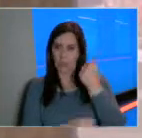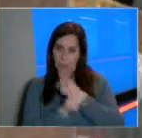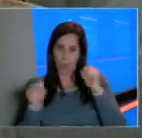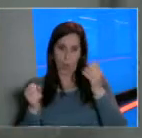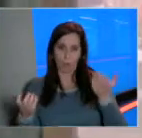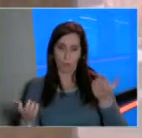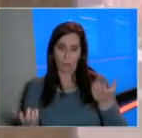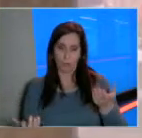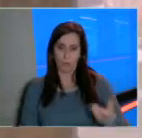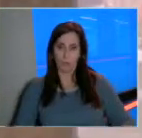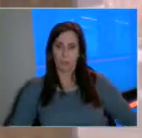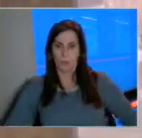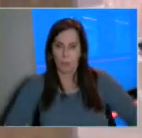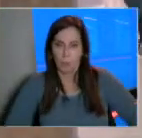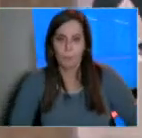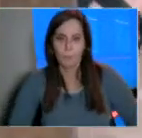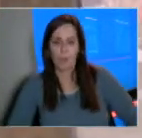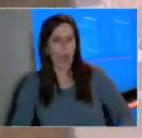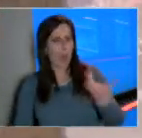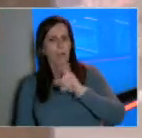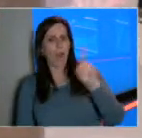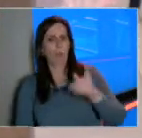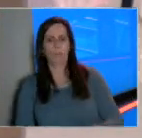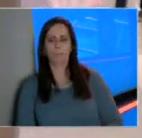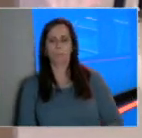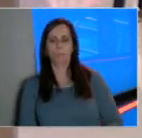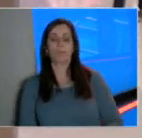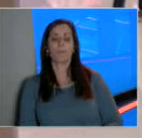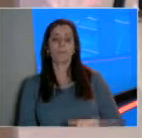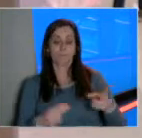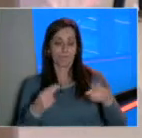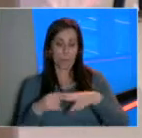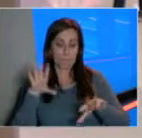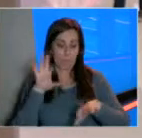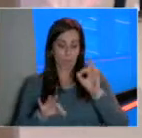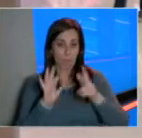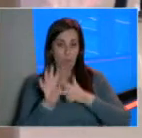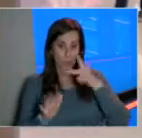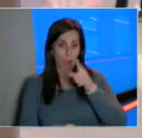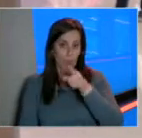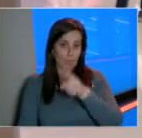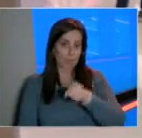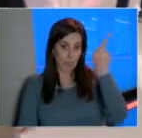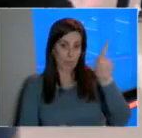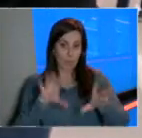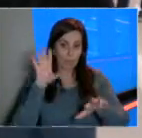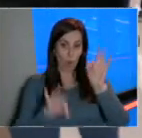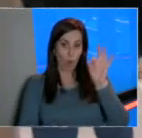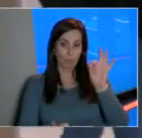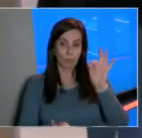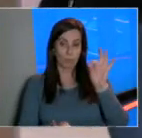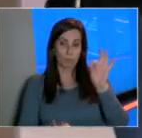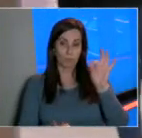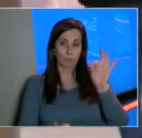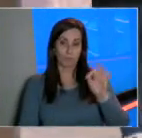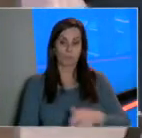דמוקרטיה. למה לא? משה, אנחנו עומדים לצאת לבחירות בפעם השלישית השנה.